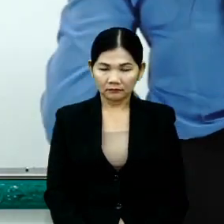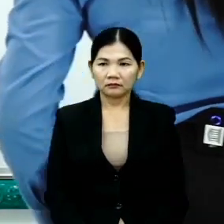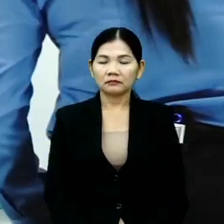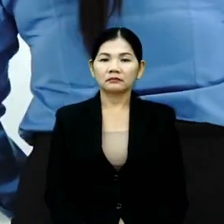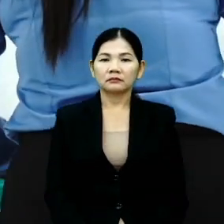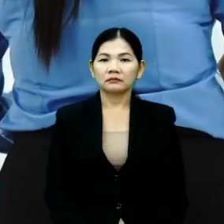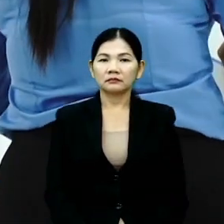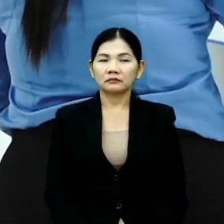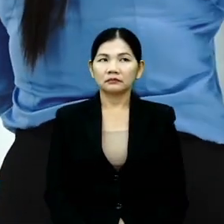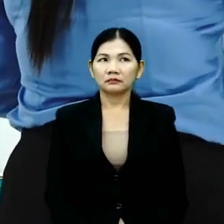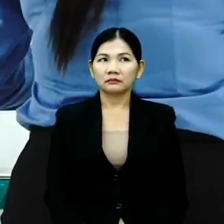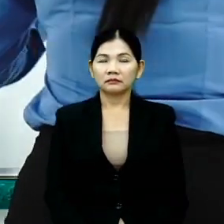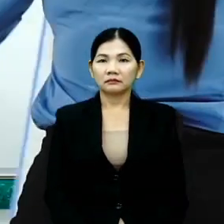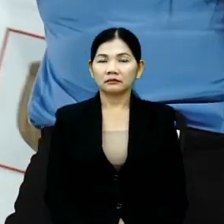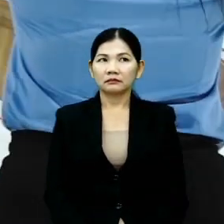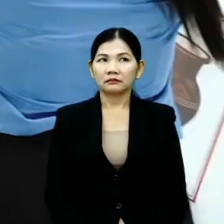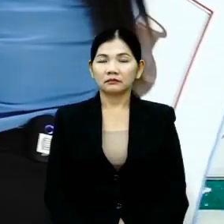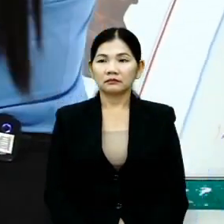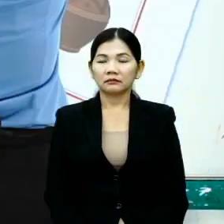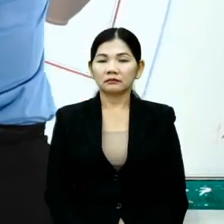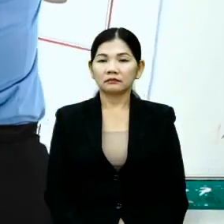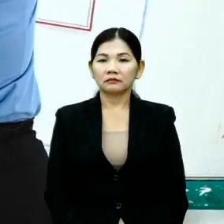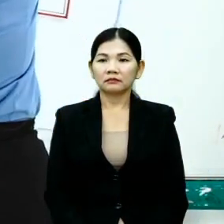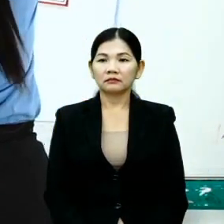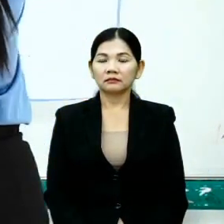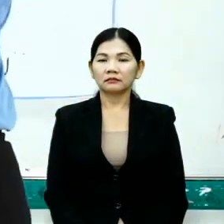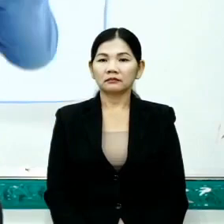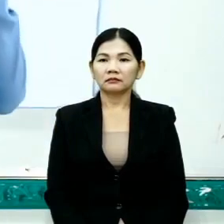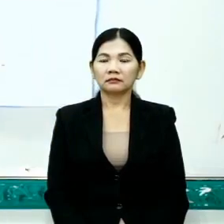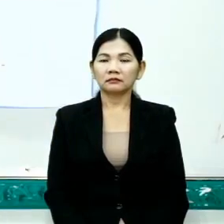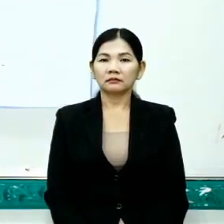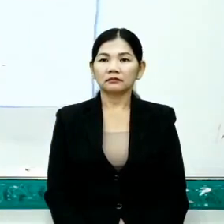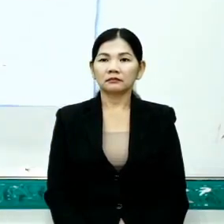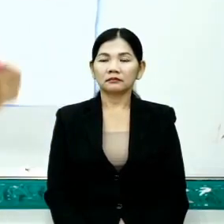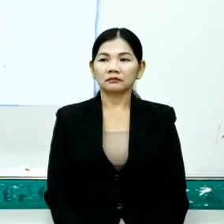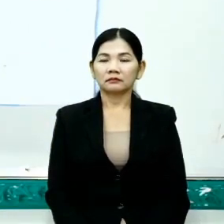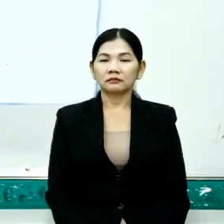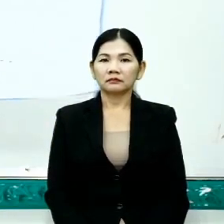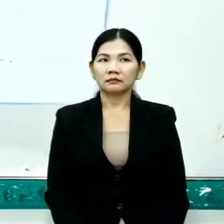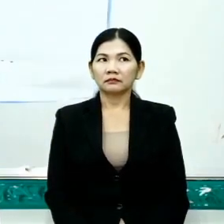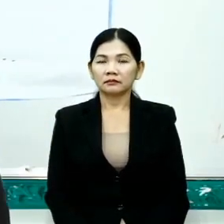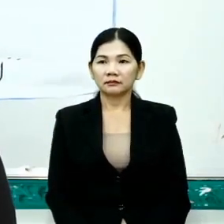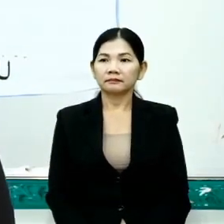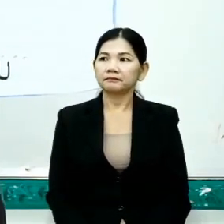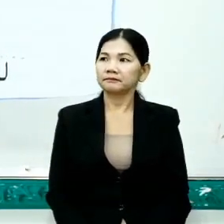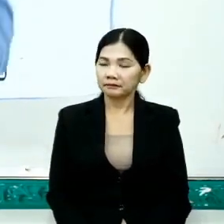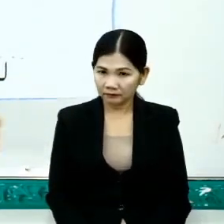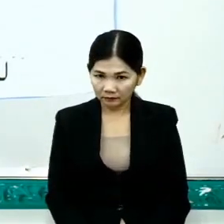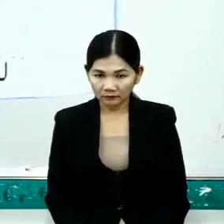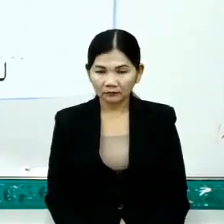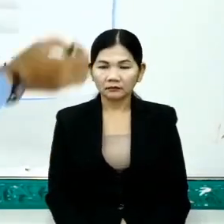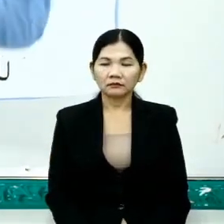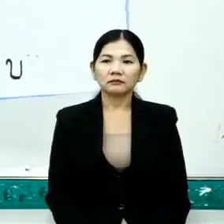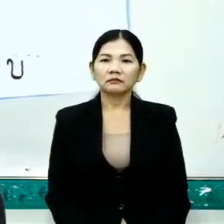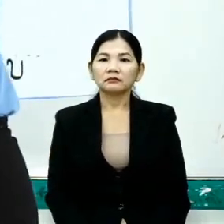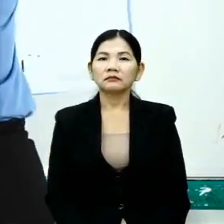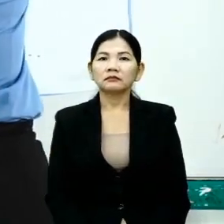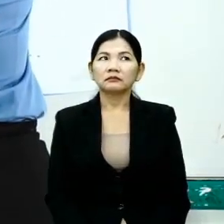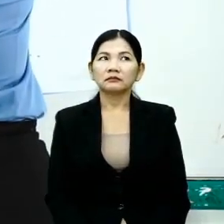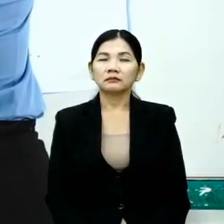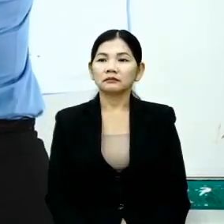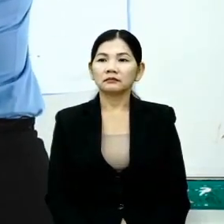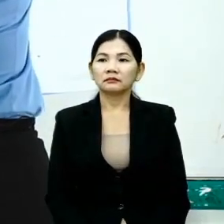ចាគឺយើងមានរូបភាពចំនួន2កូនបែរមកក្តារខៀនណាកូនហើយលើក